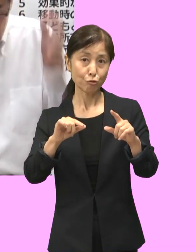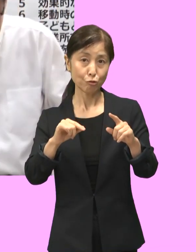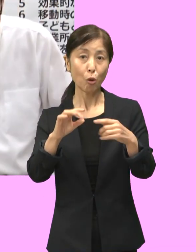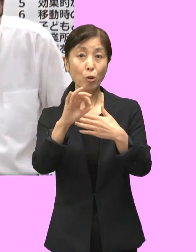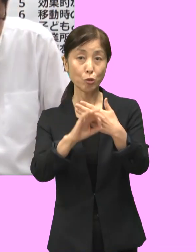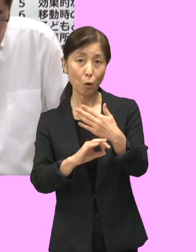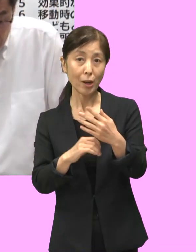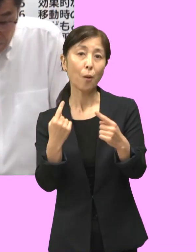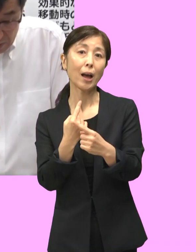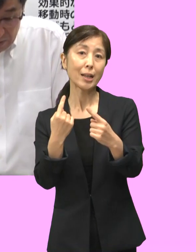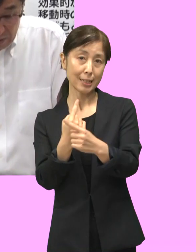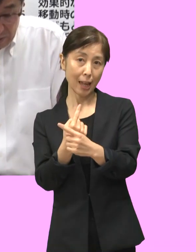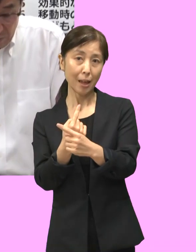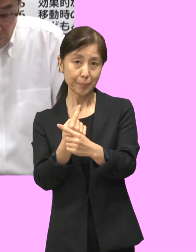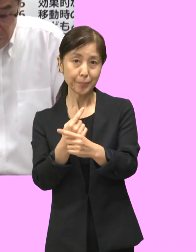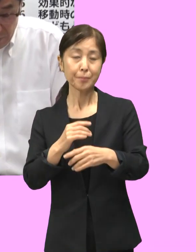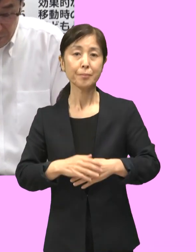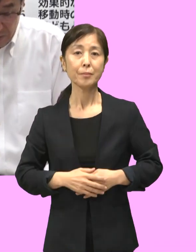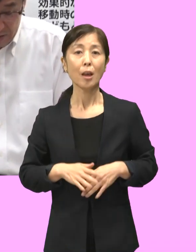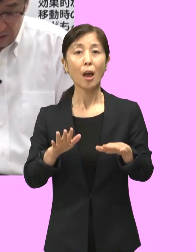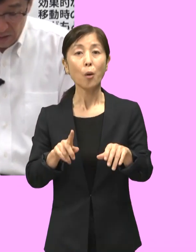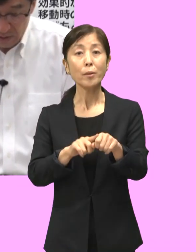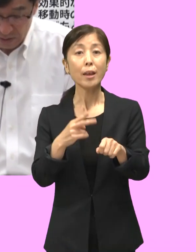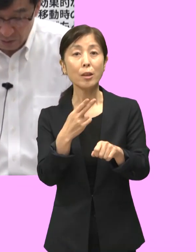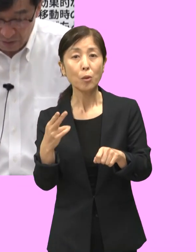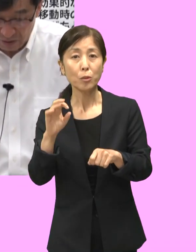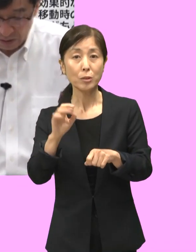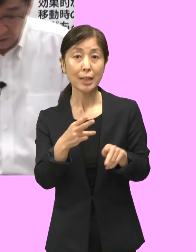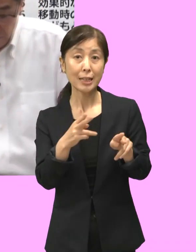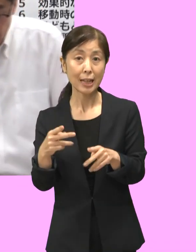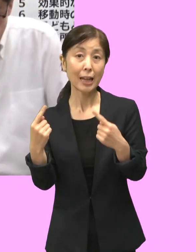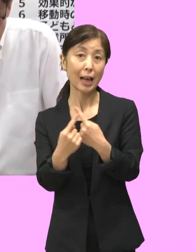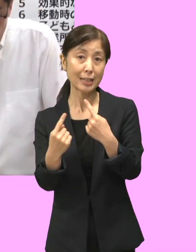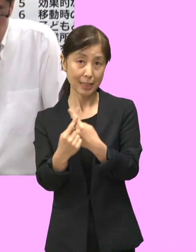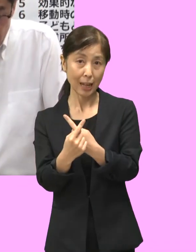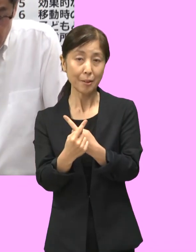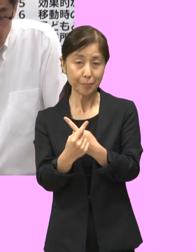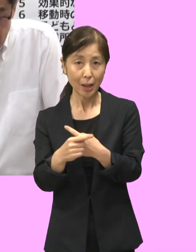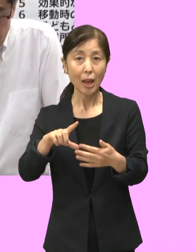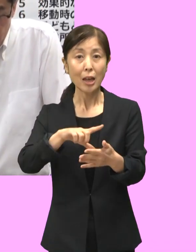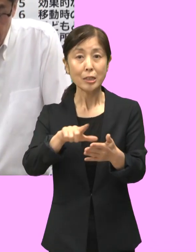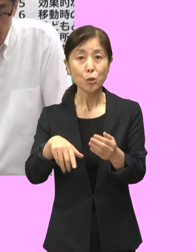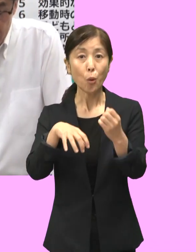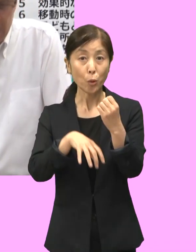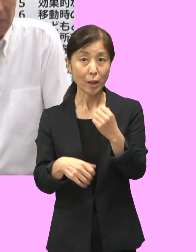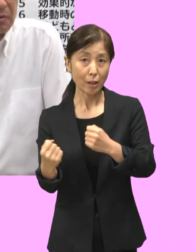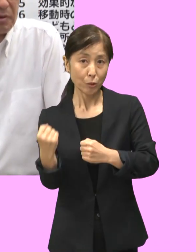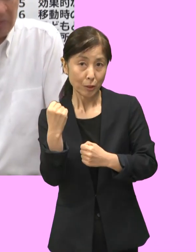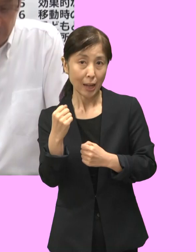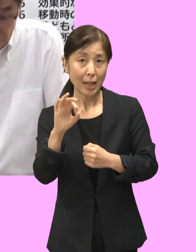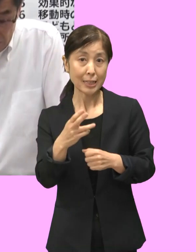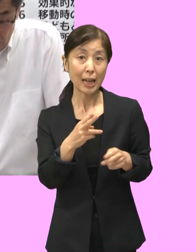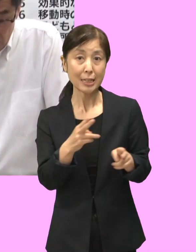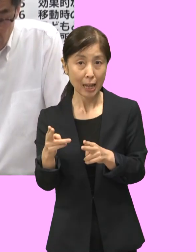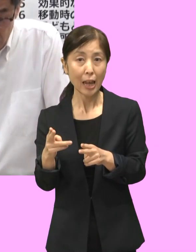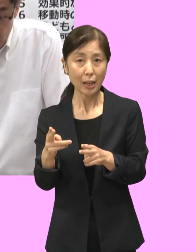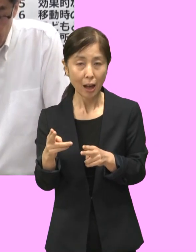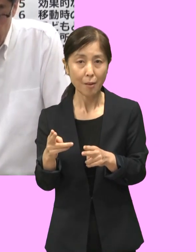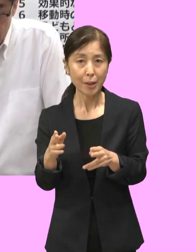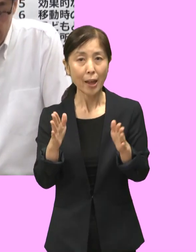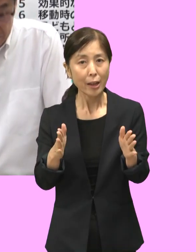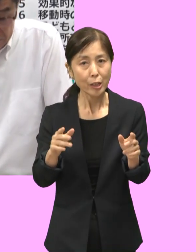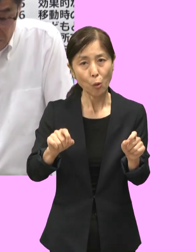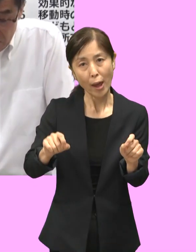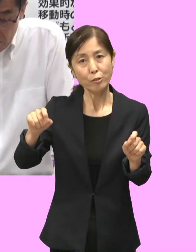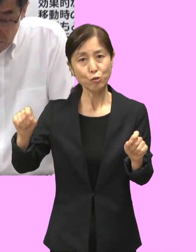正するものでありまして、今年度の税制改正によりまして、地方拠点強化税制というものが適用